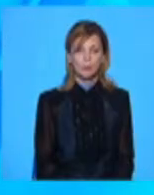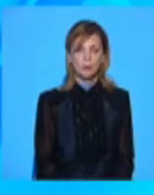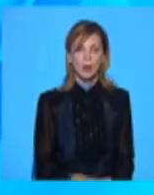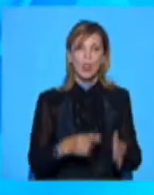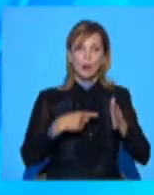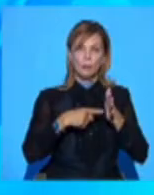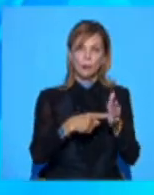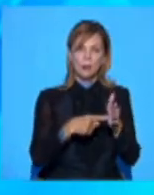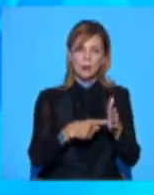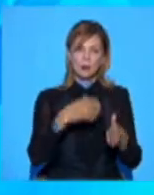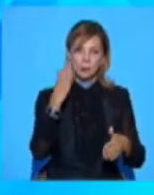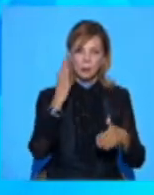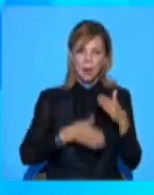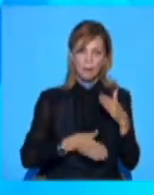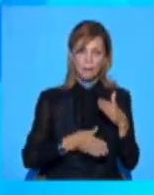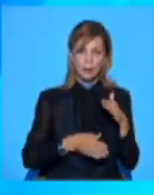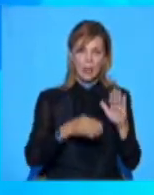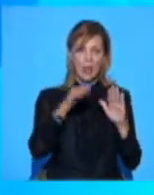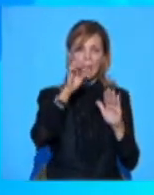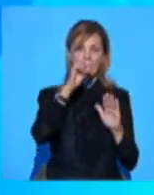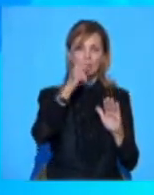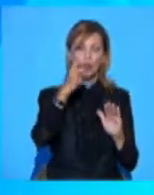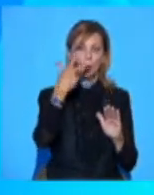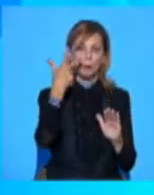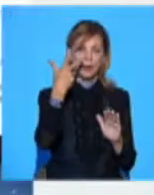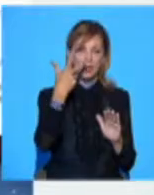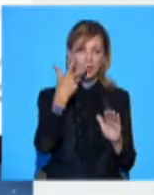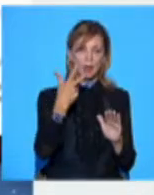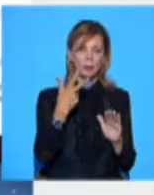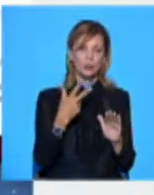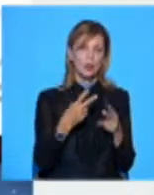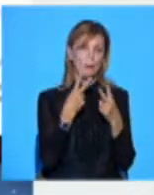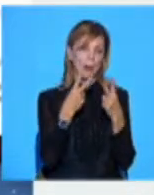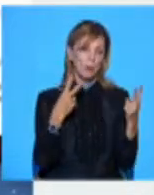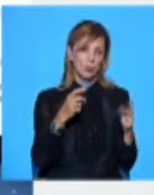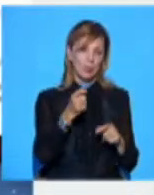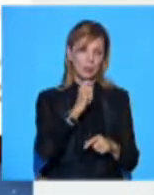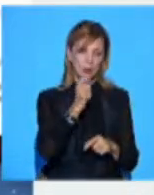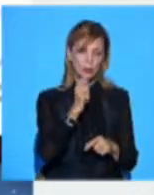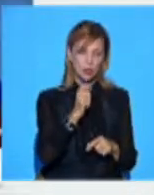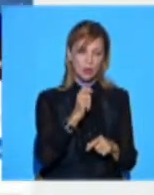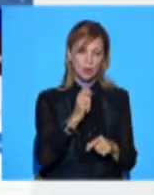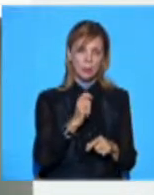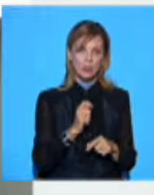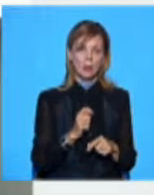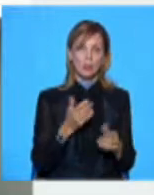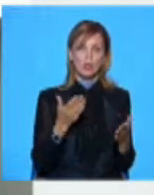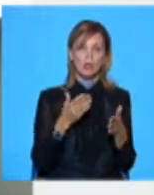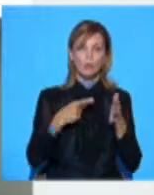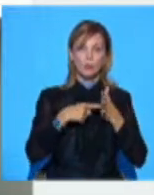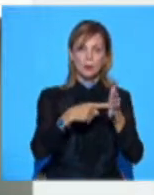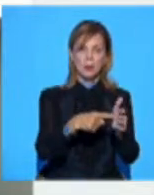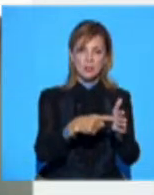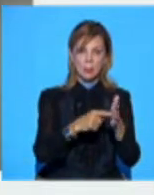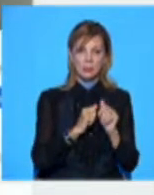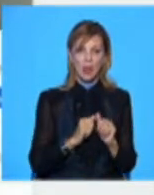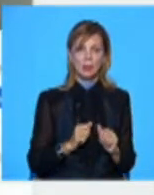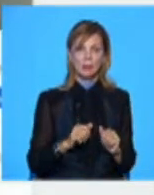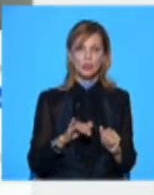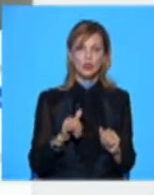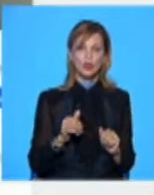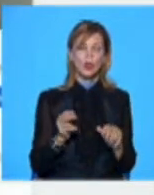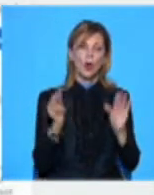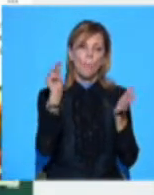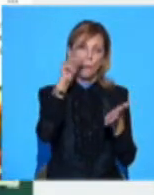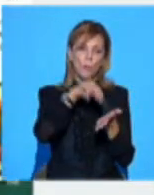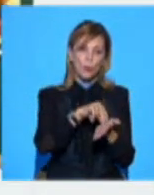Vă prezentăm în finalul telejurnalului top 3 cele mai vizionate știri și interviuri care au fost difuzate în cadrul telejurnalului regional și